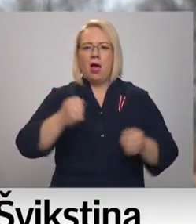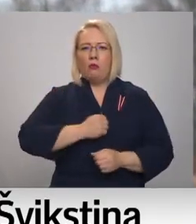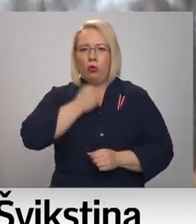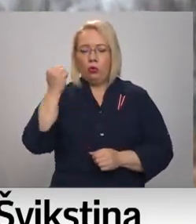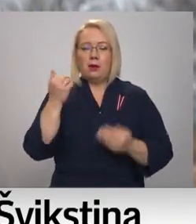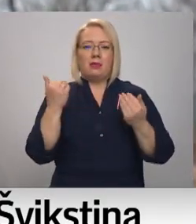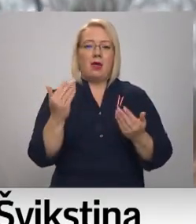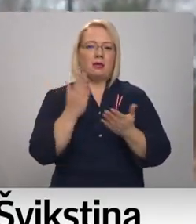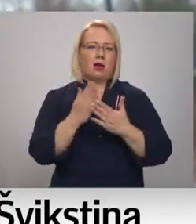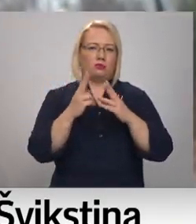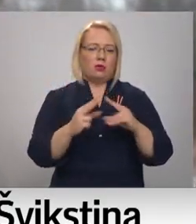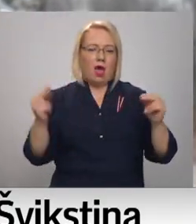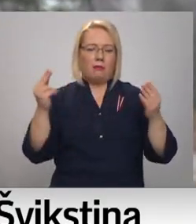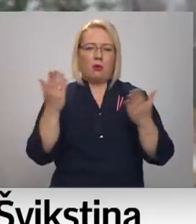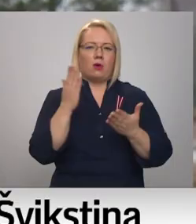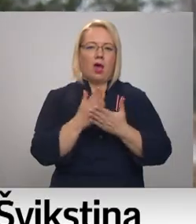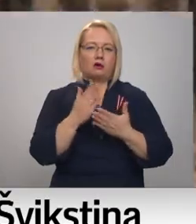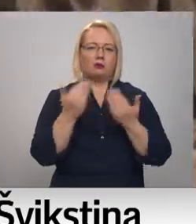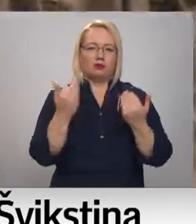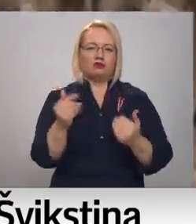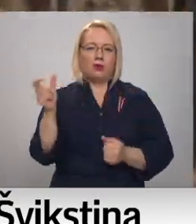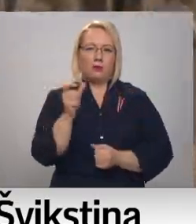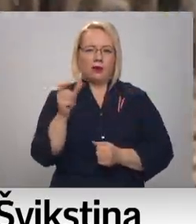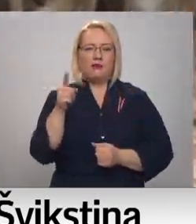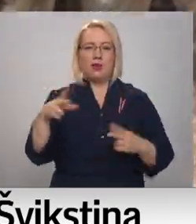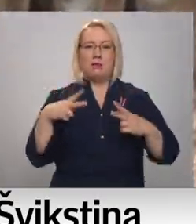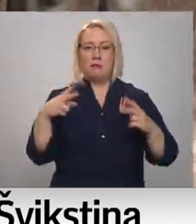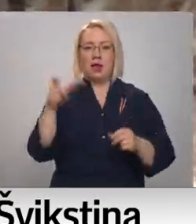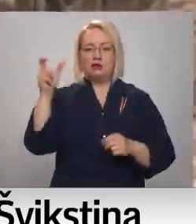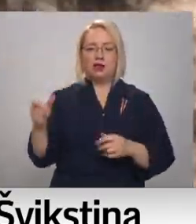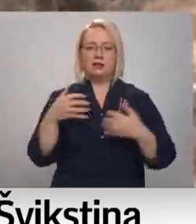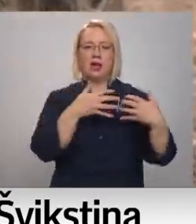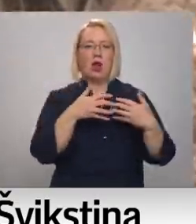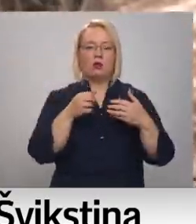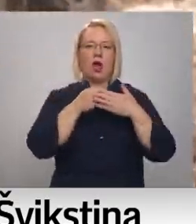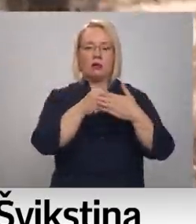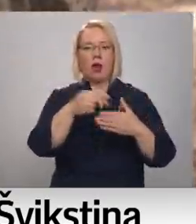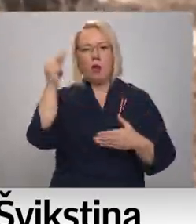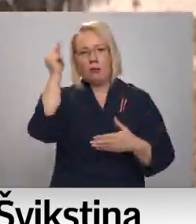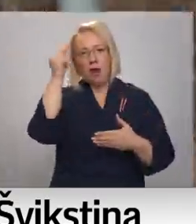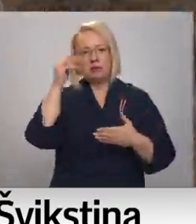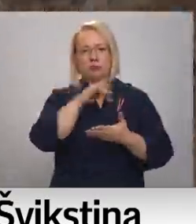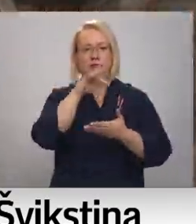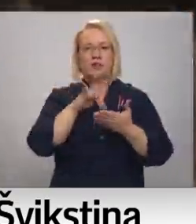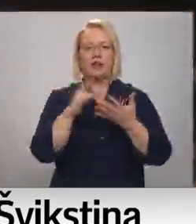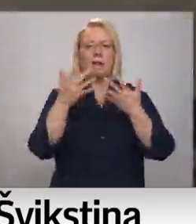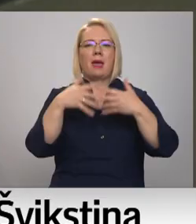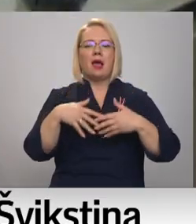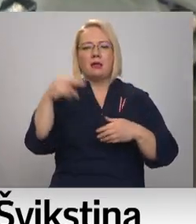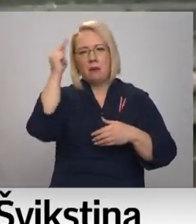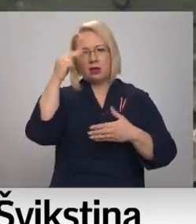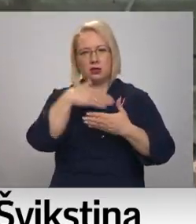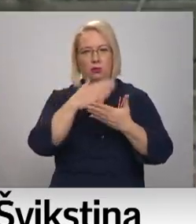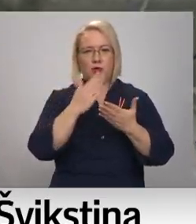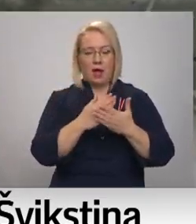esmu laimīga par to, kur es esmu šobrīd. Viņa ir priekšniece kaujas atbalsta un nodrošināja mācību centra mehanizācijas mācību daļā.